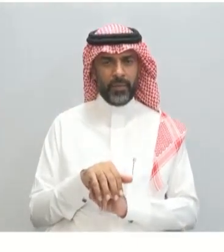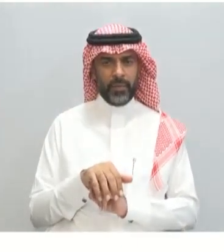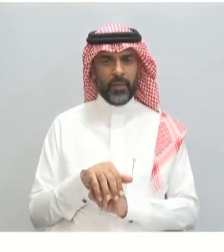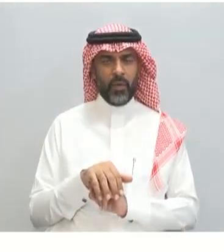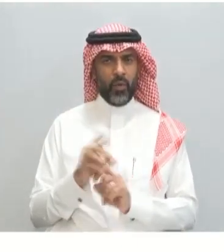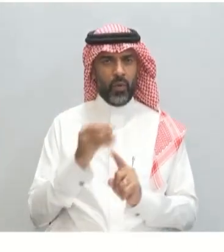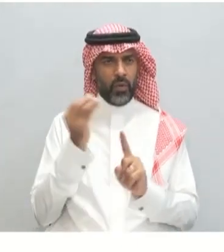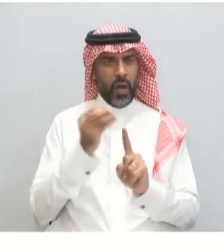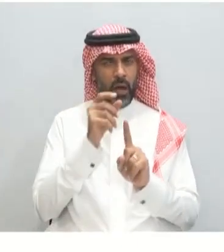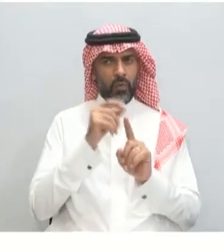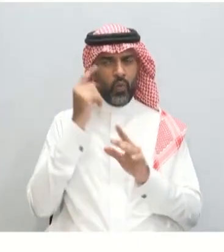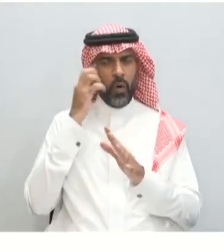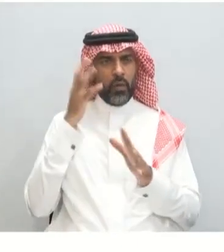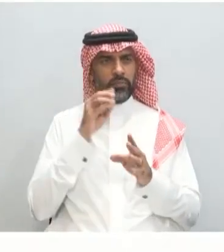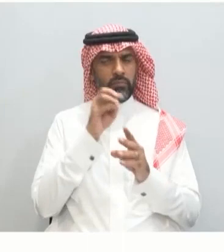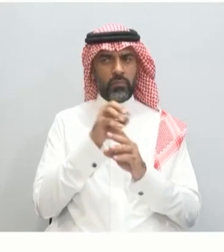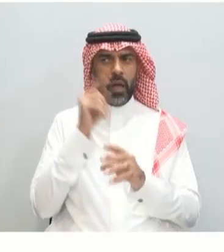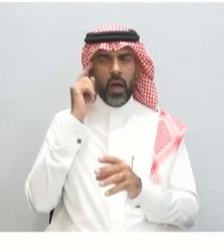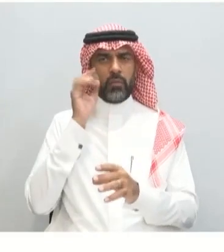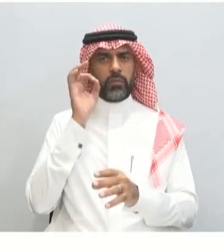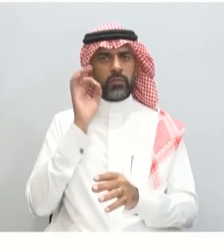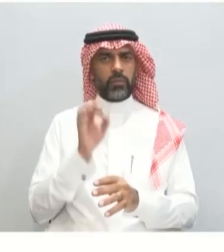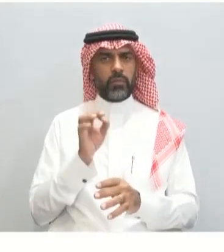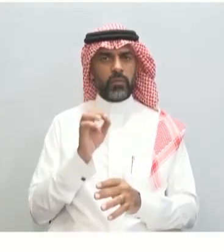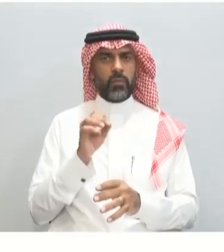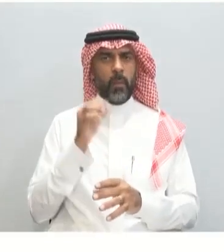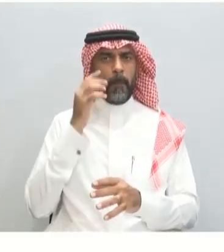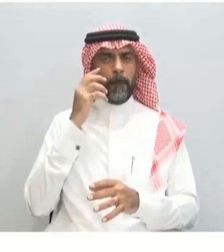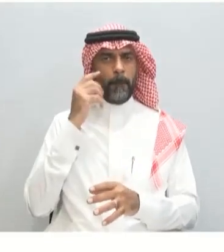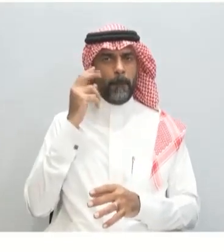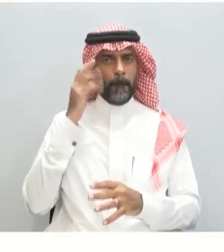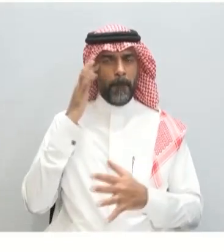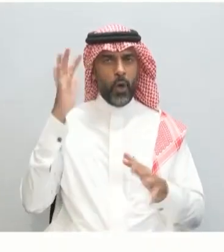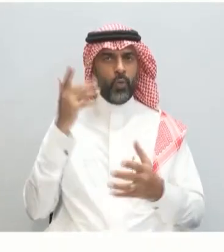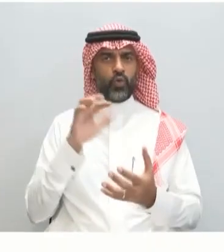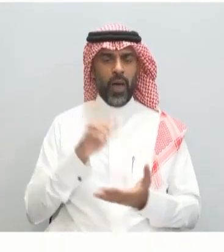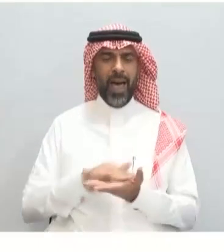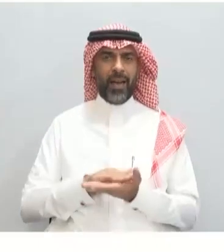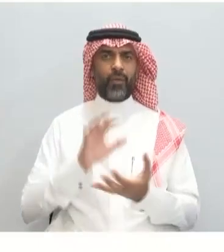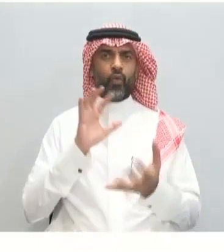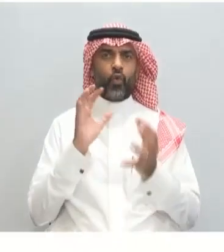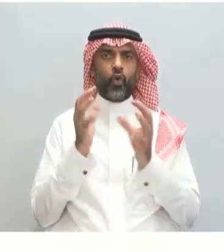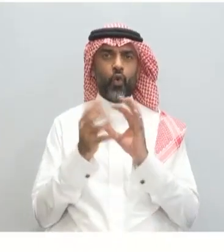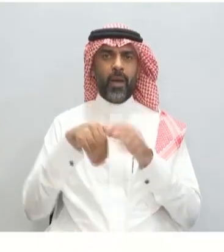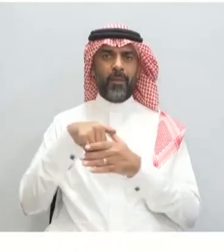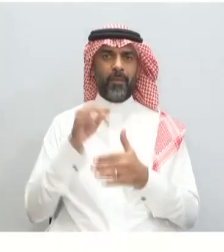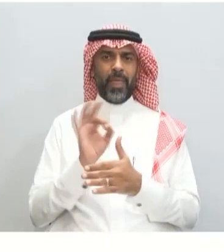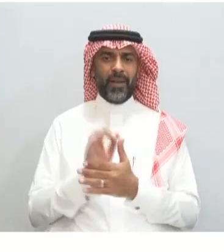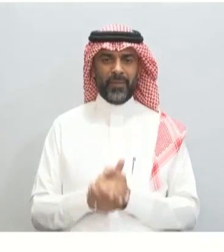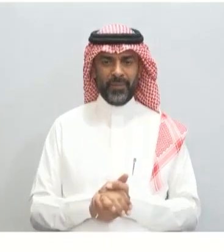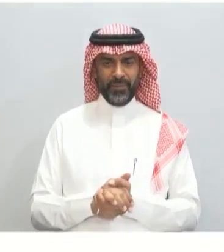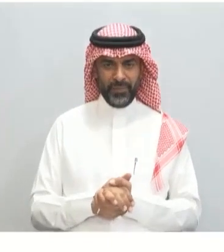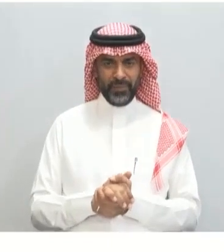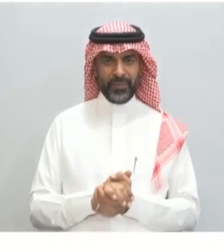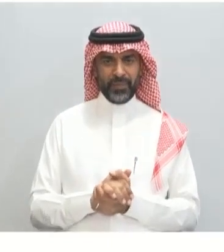استطاعوا ايضا اثبات كرويه الارض الجغرافي في عصر الكشوف الجغرافيه له دور كبير